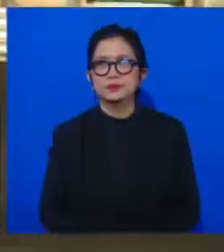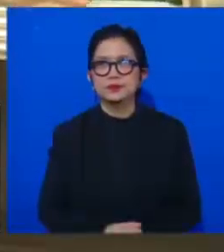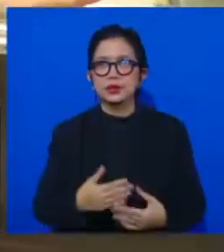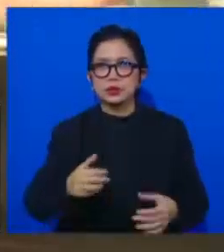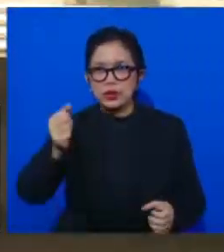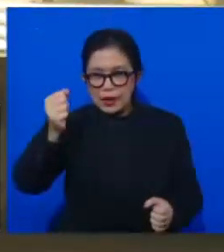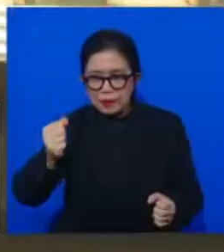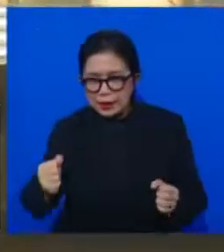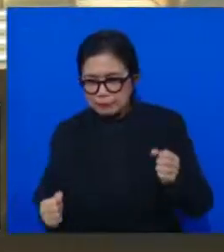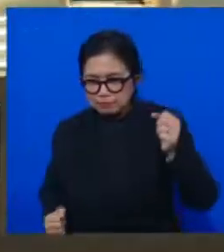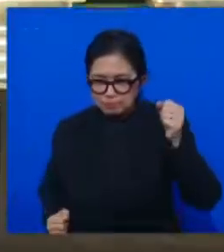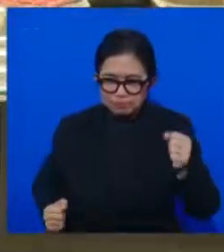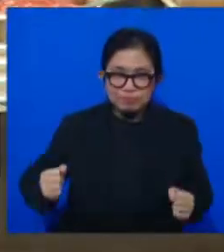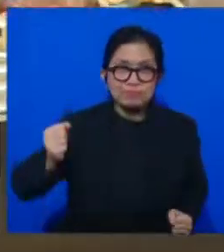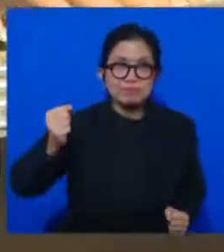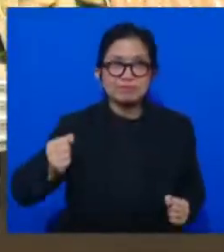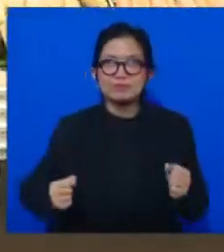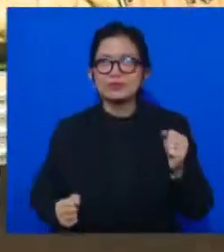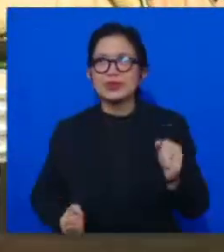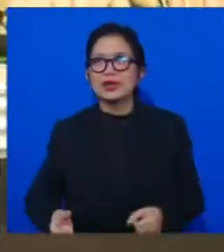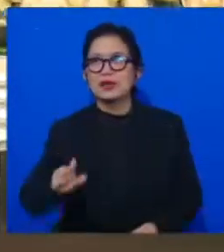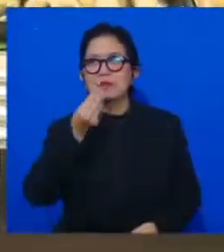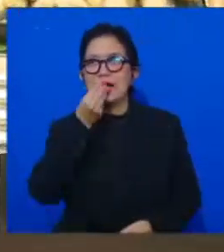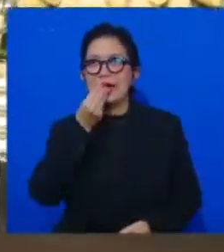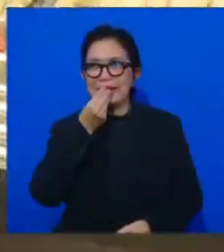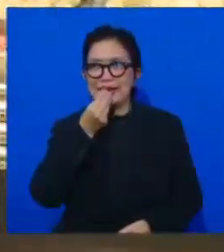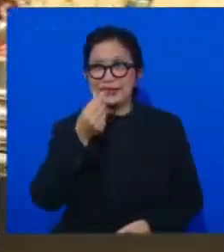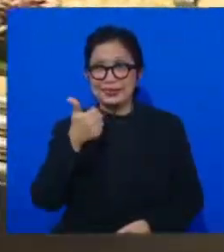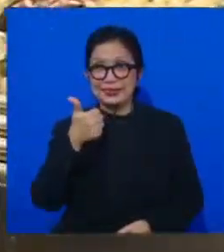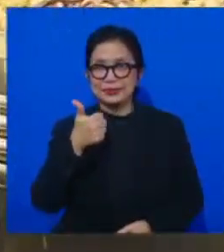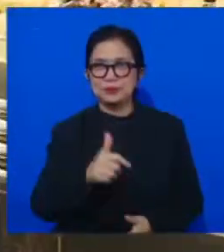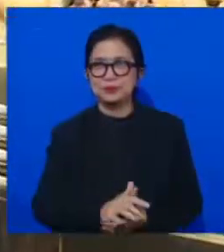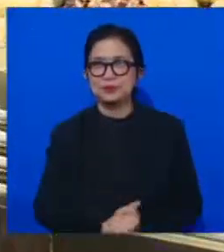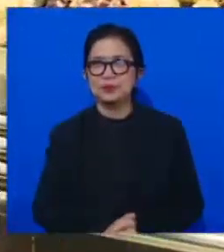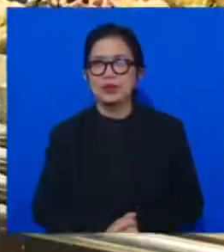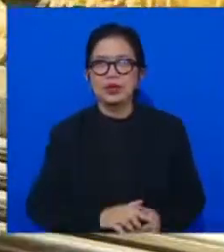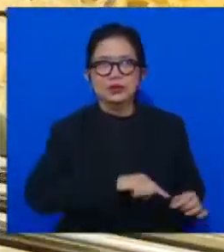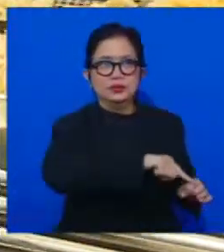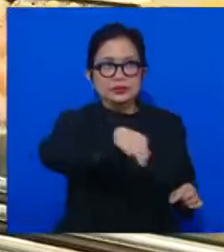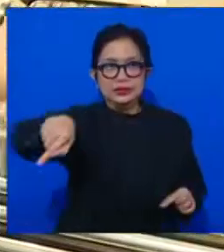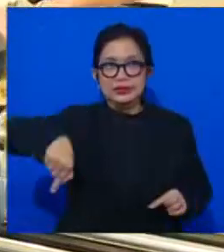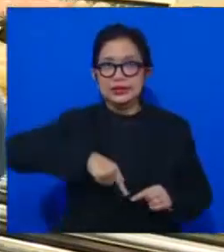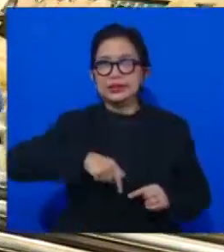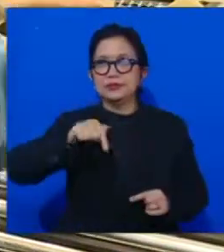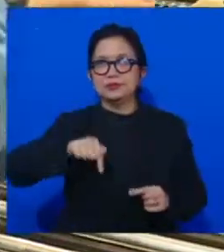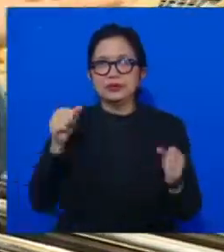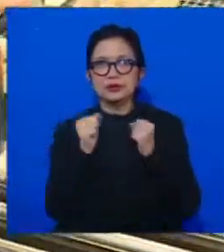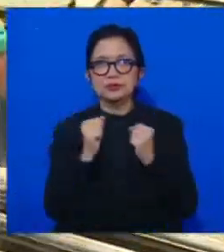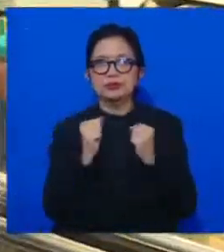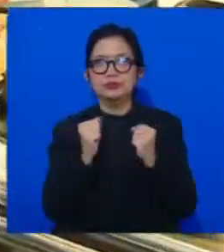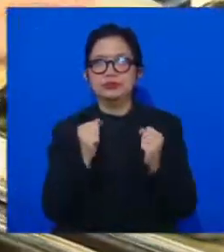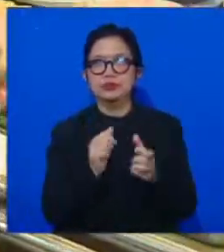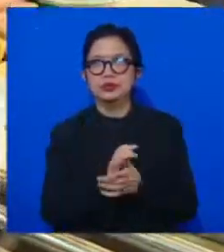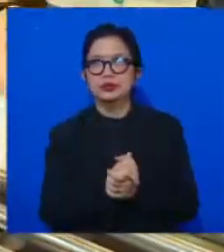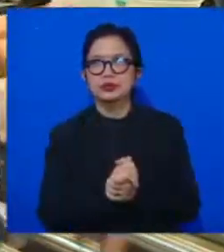main di dingin-dingin, saatnya kita menikmati makan di dingin-dingin. Nah, di sini masih di areal Trans Snow World, dalamnya ini lengkap banget,